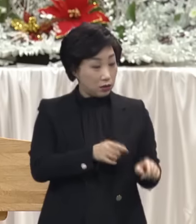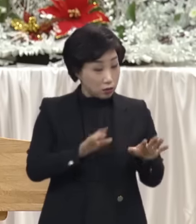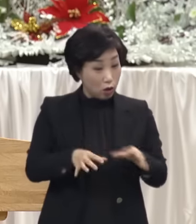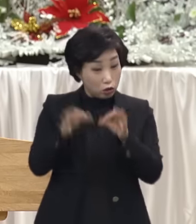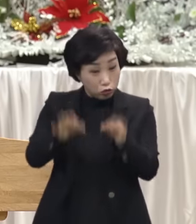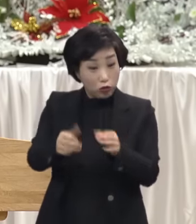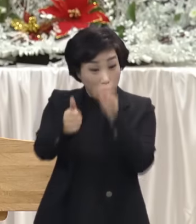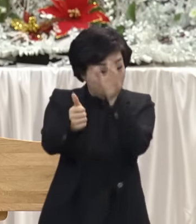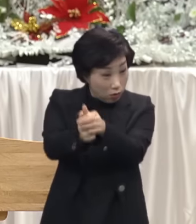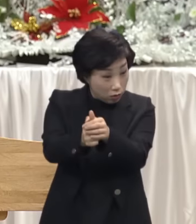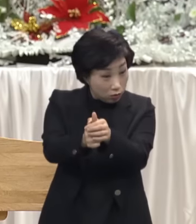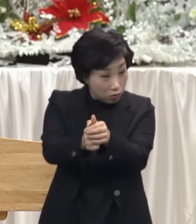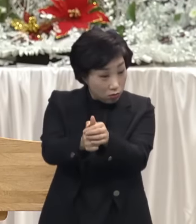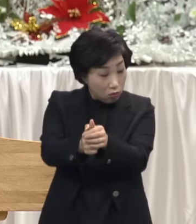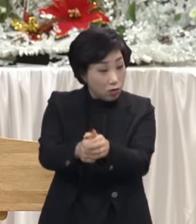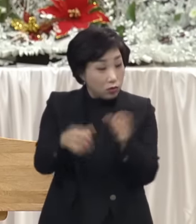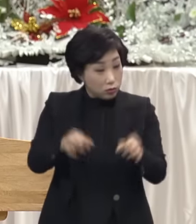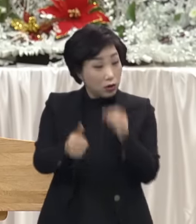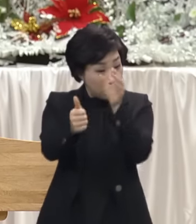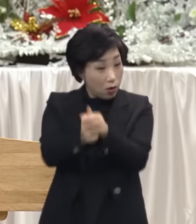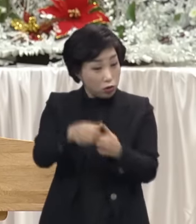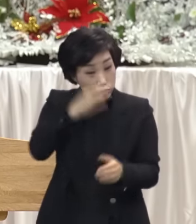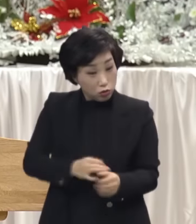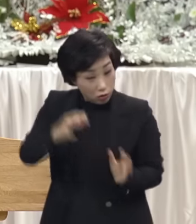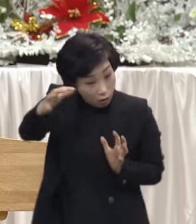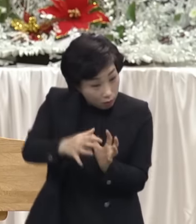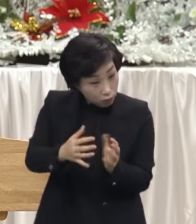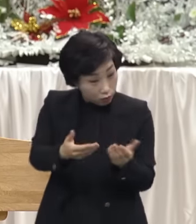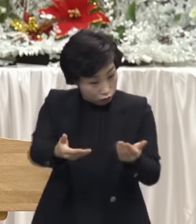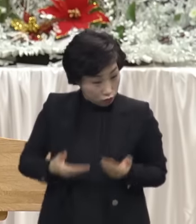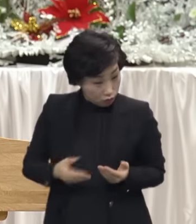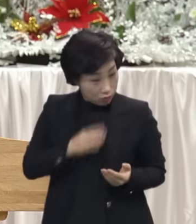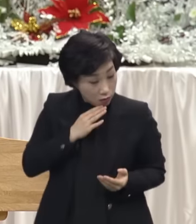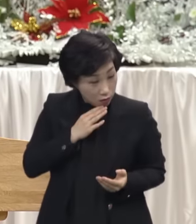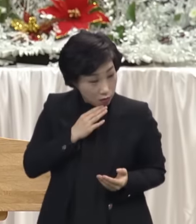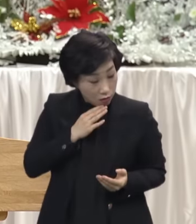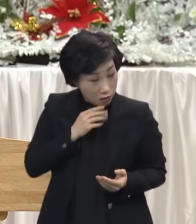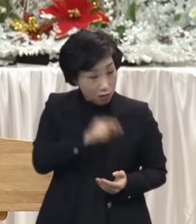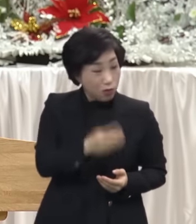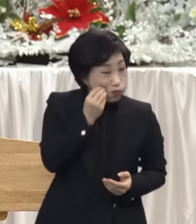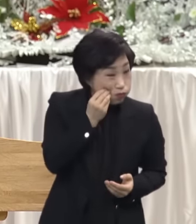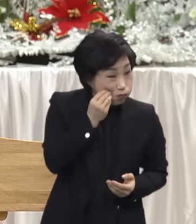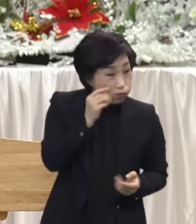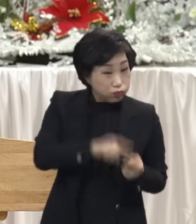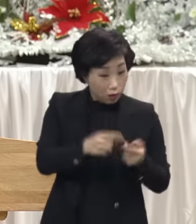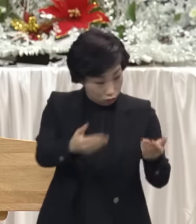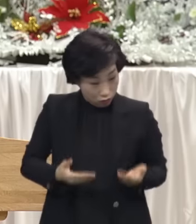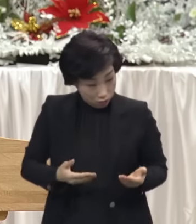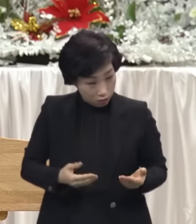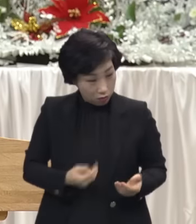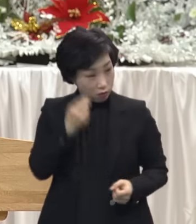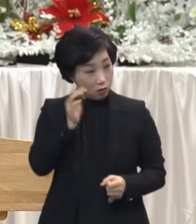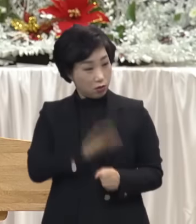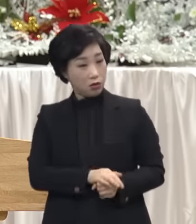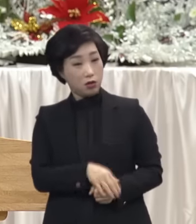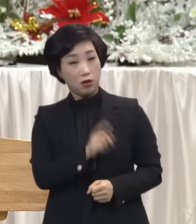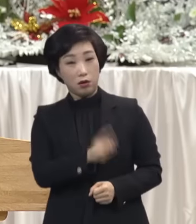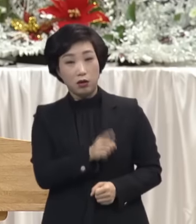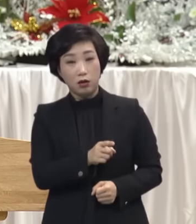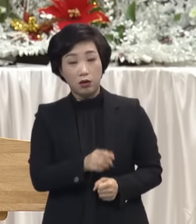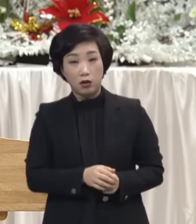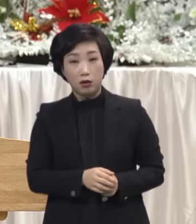은행에 넣다가 이자 별리라도 가져오지. 세상에 묻어뒀다 그냥 가자니.